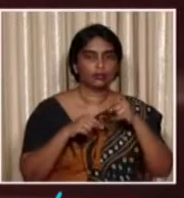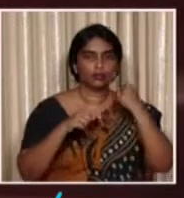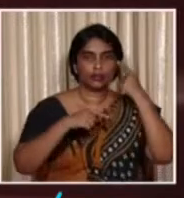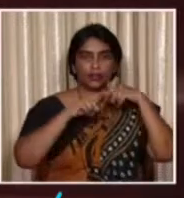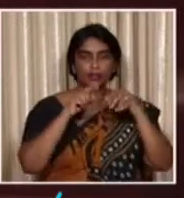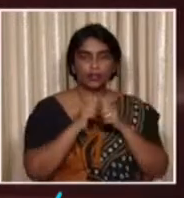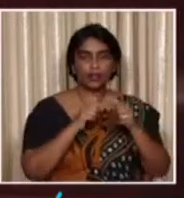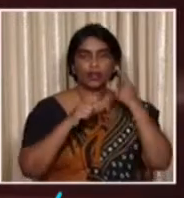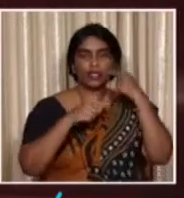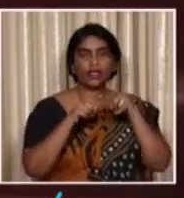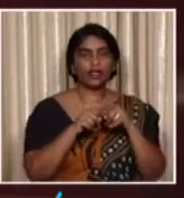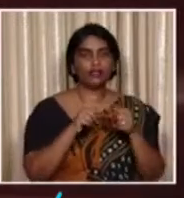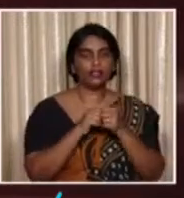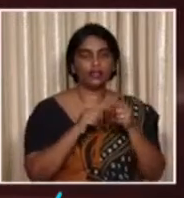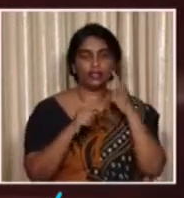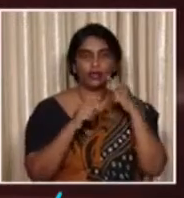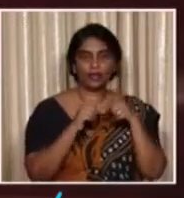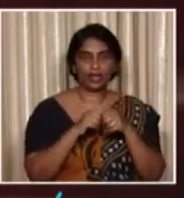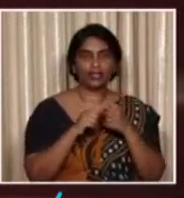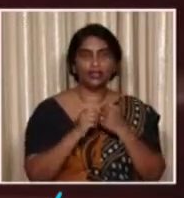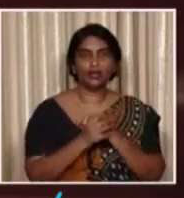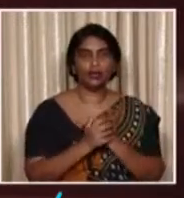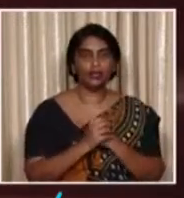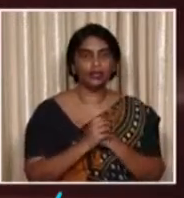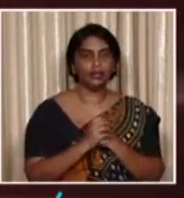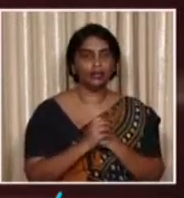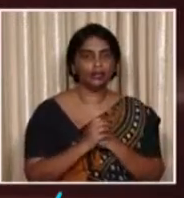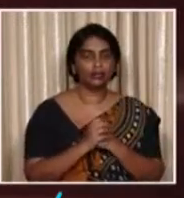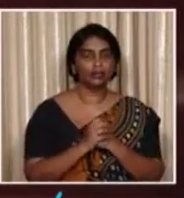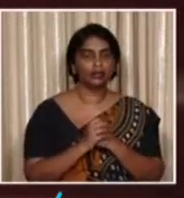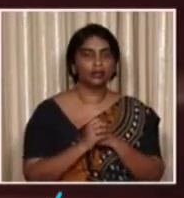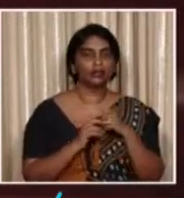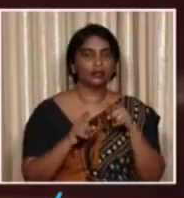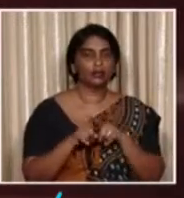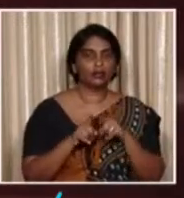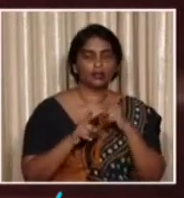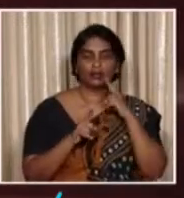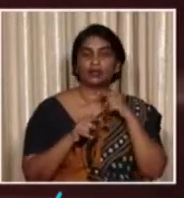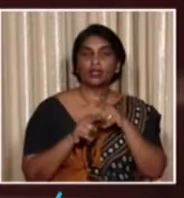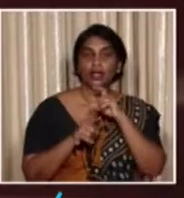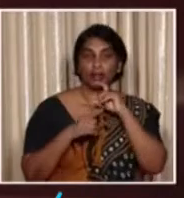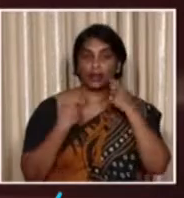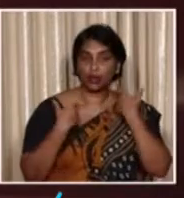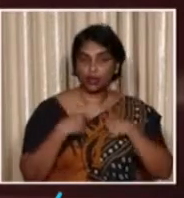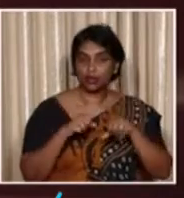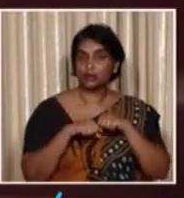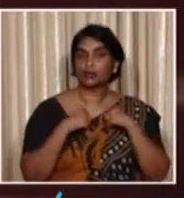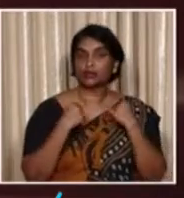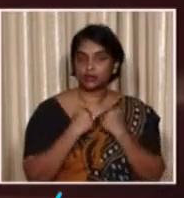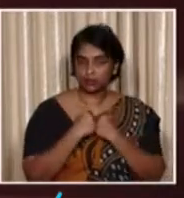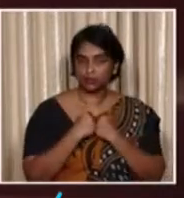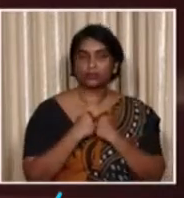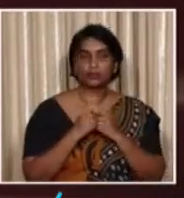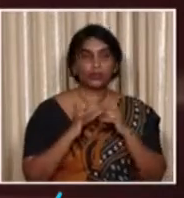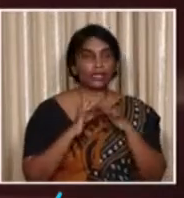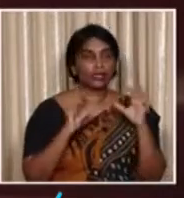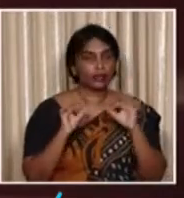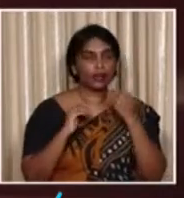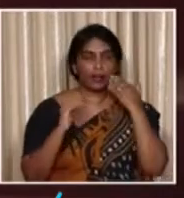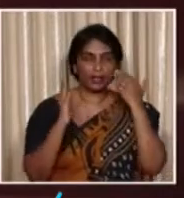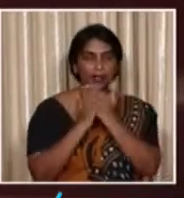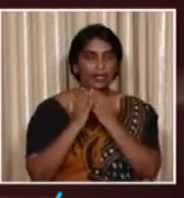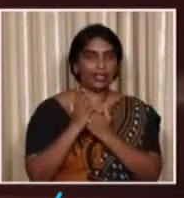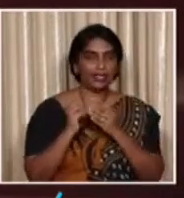200කින් සමන්විත ආයතනයකි. ස්පාක් හෙල්මෝ නැමැති ඔස්ට්‍රේලියානු නීතිඥ සමාගම රක්ෂණ නීතිය සම්බන්ධ